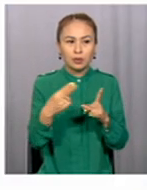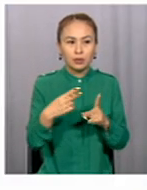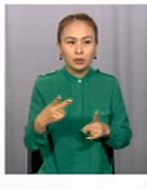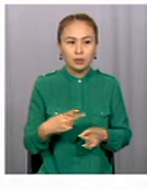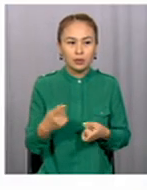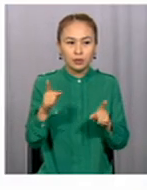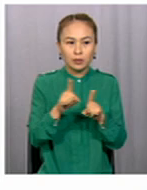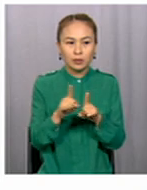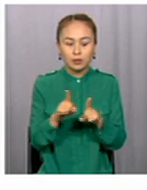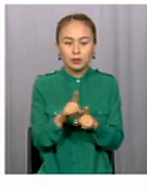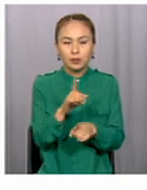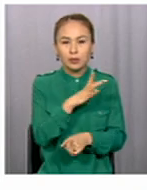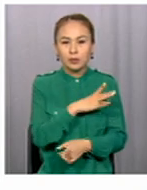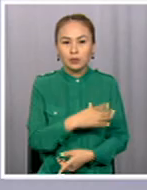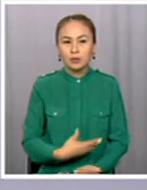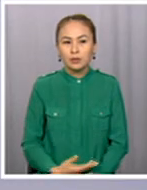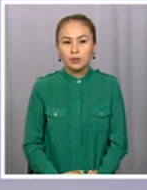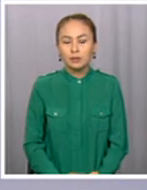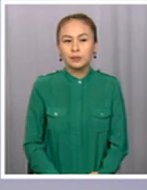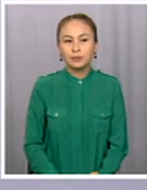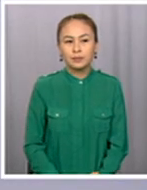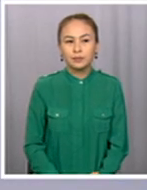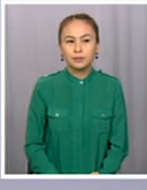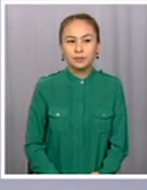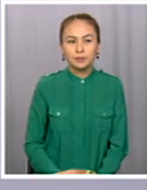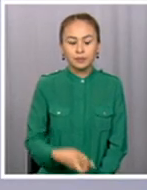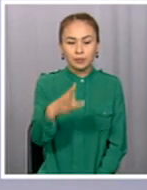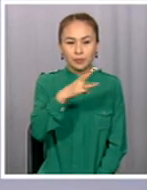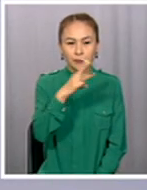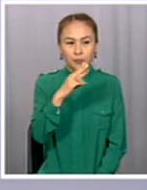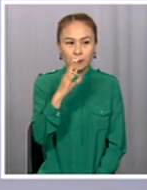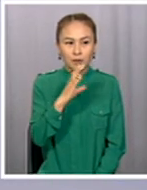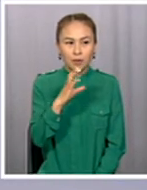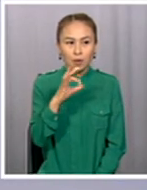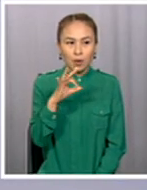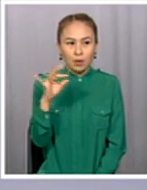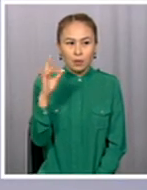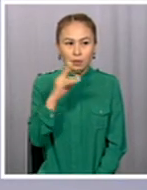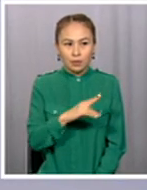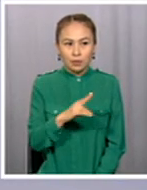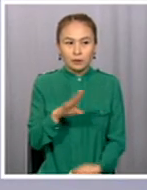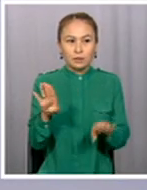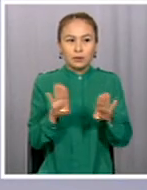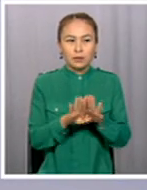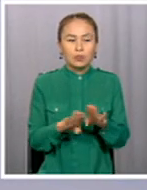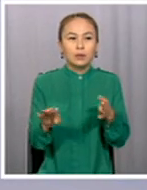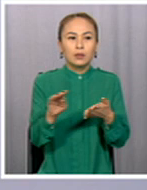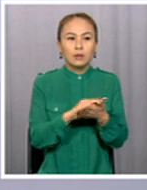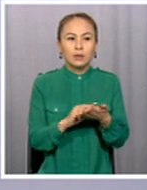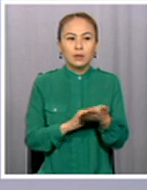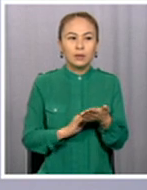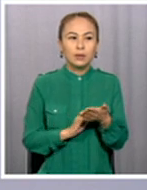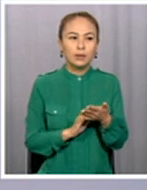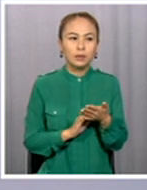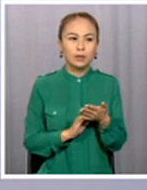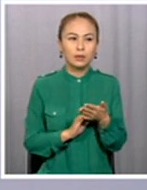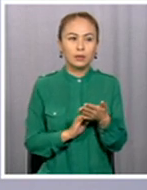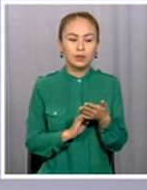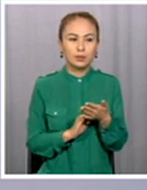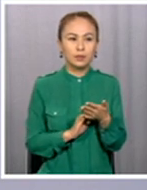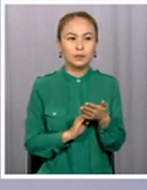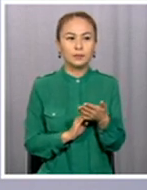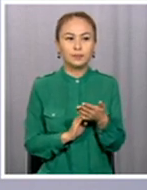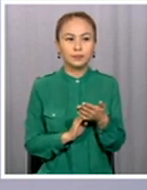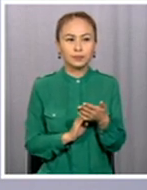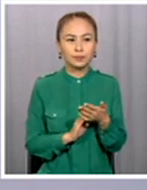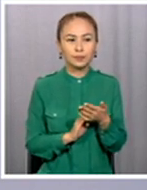редакторға ұқсас болып келеді. Microsoft Word мәтіндік процессорында редакциялау тобында